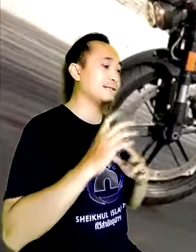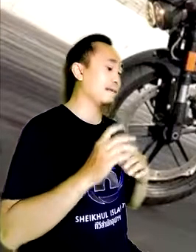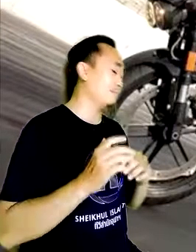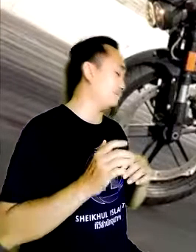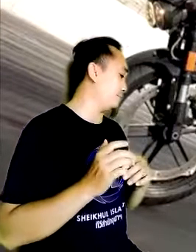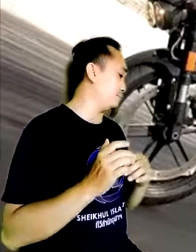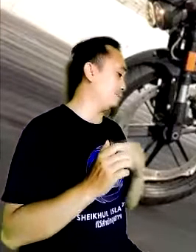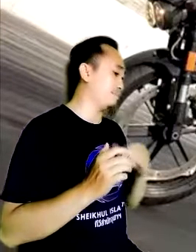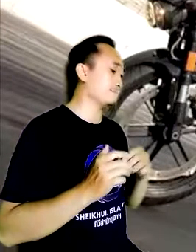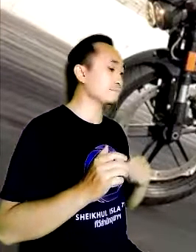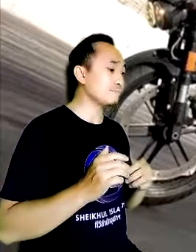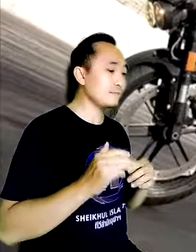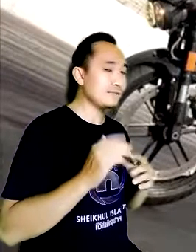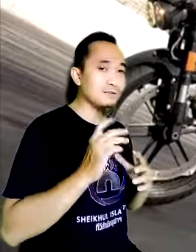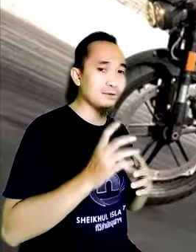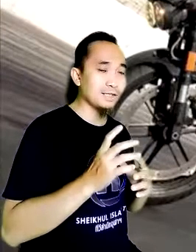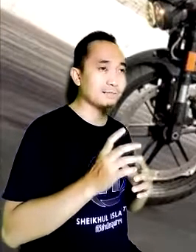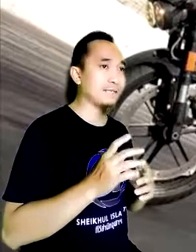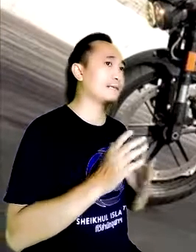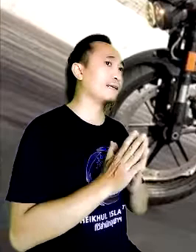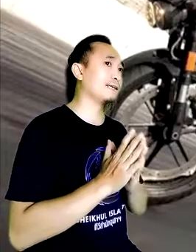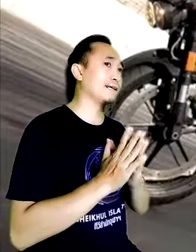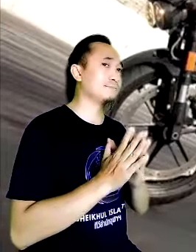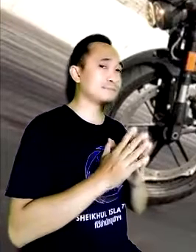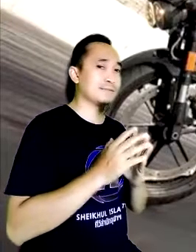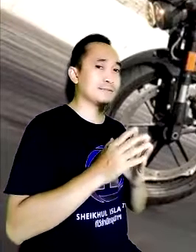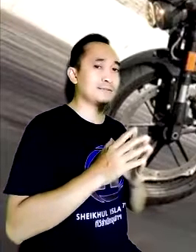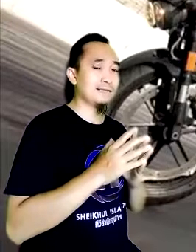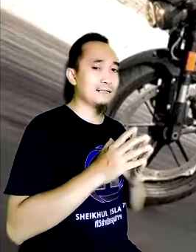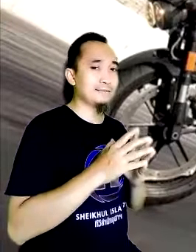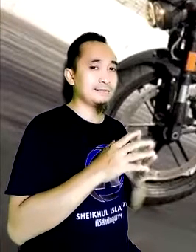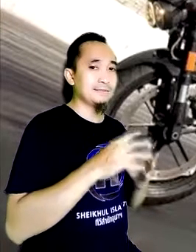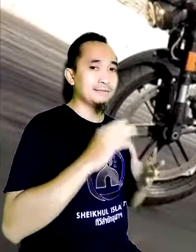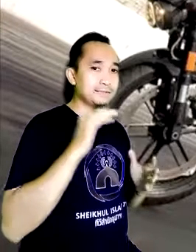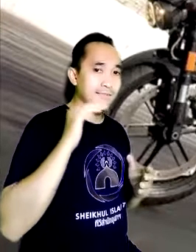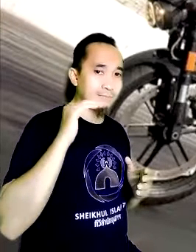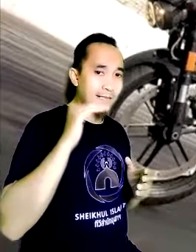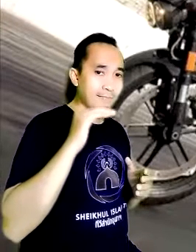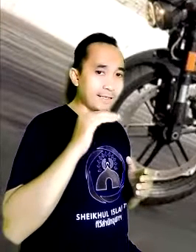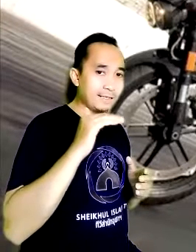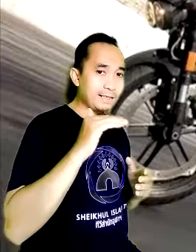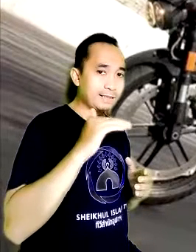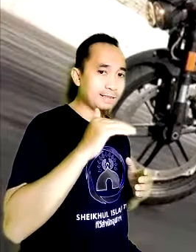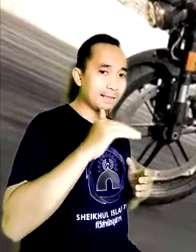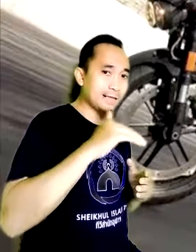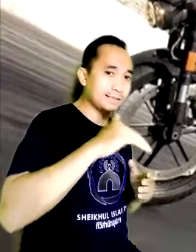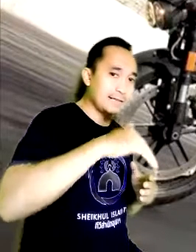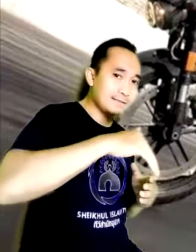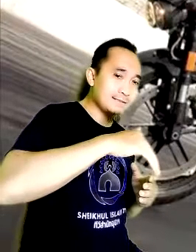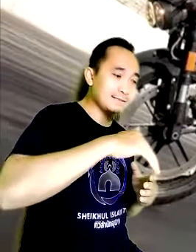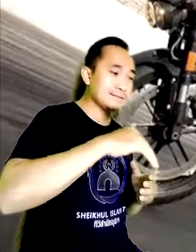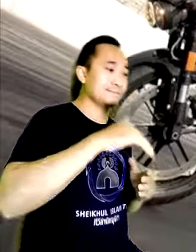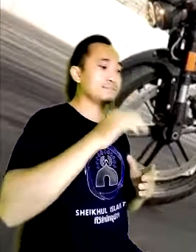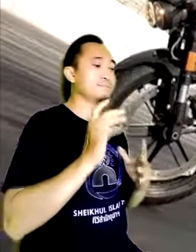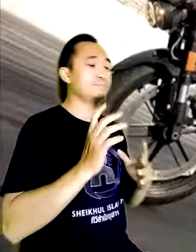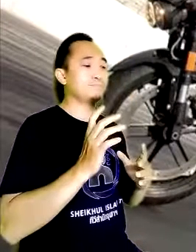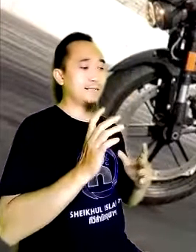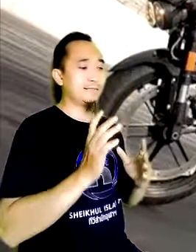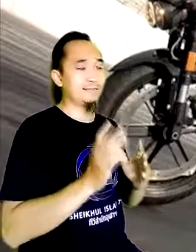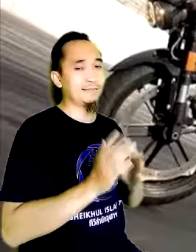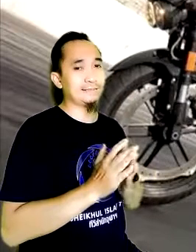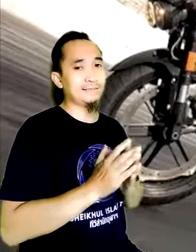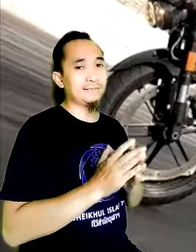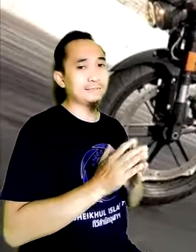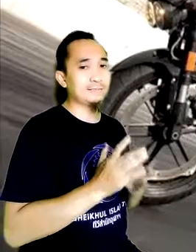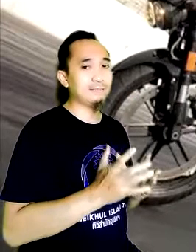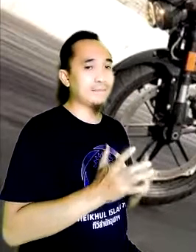karena direm oleh pengendaranya. Ya, direm melambat dan akhirnya